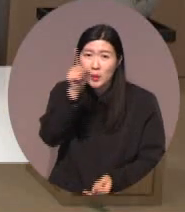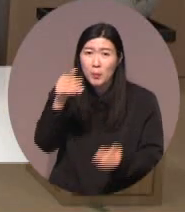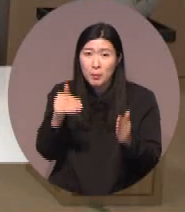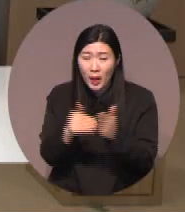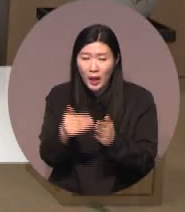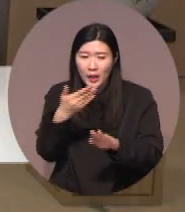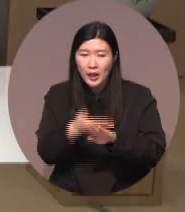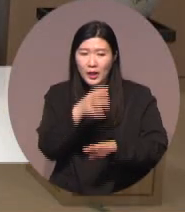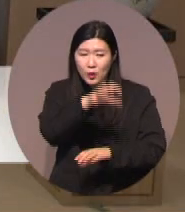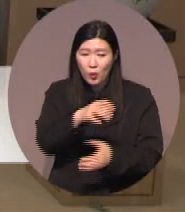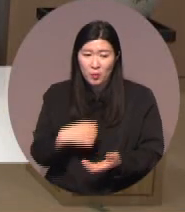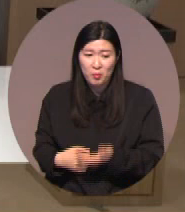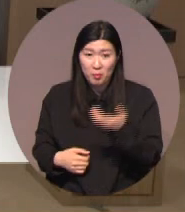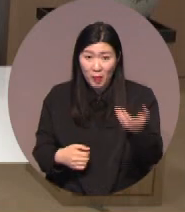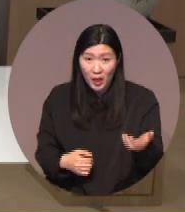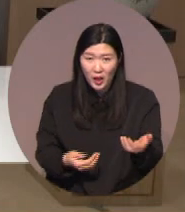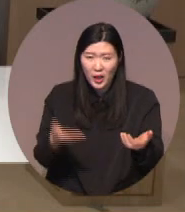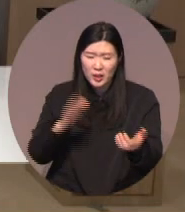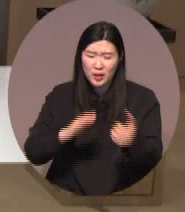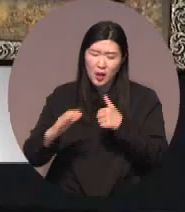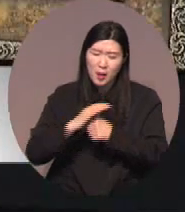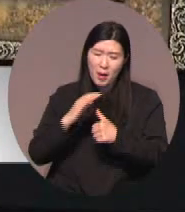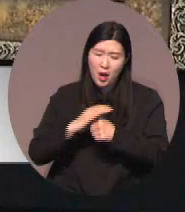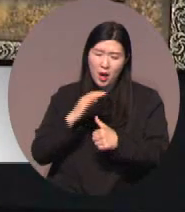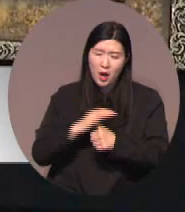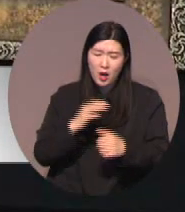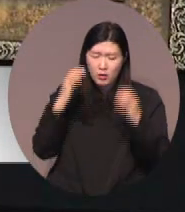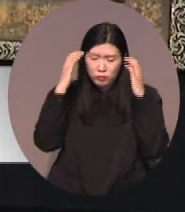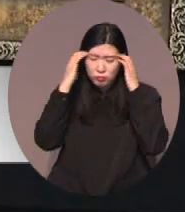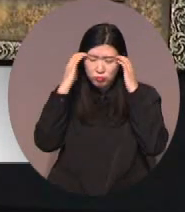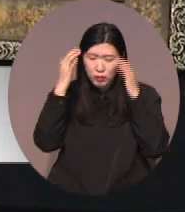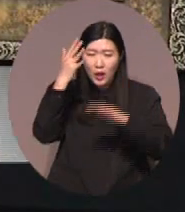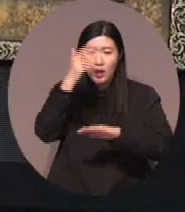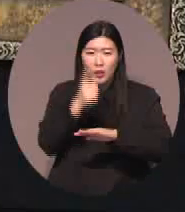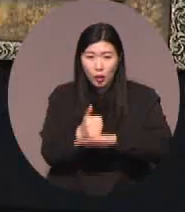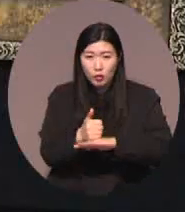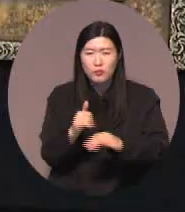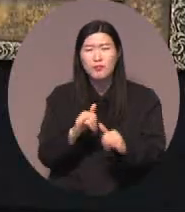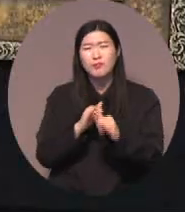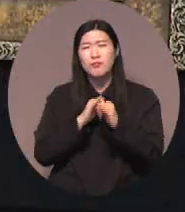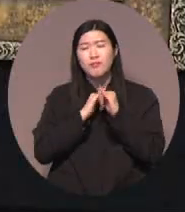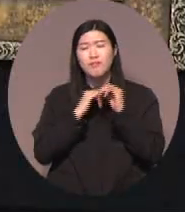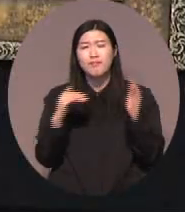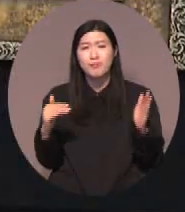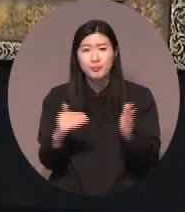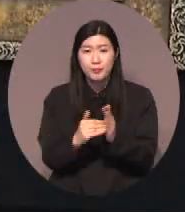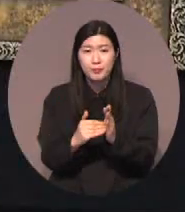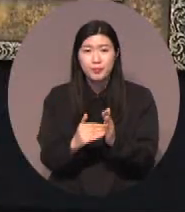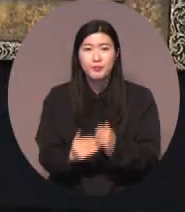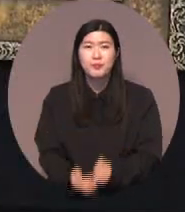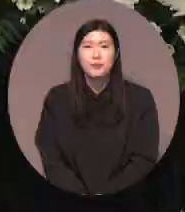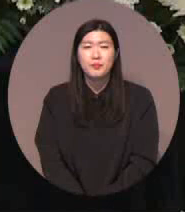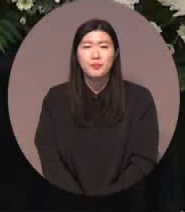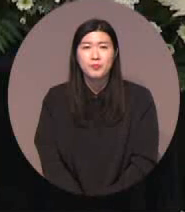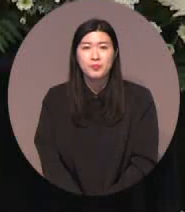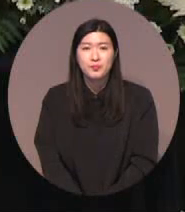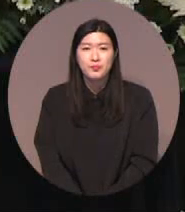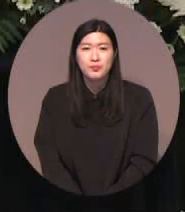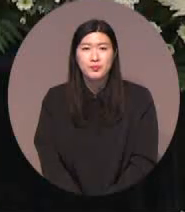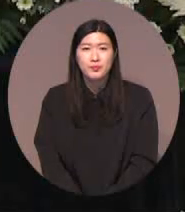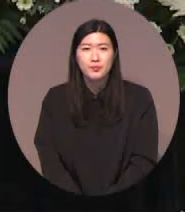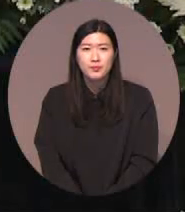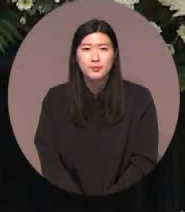신고하고 다른 부대로 옮긴 뒤 가해자와 다른 상관들의 회의와 협박에 시달리다가 같은 해 5월에